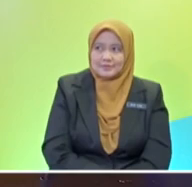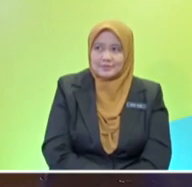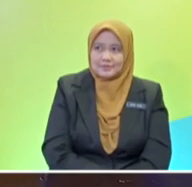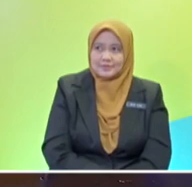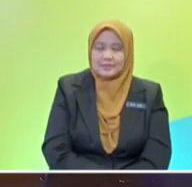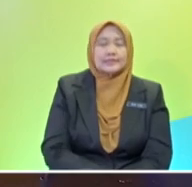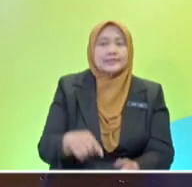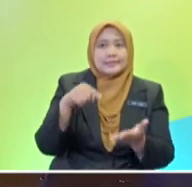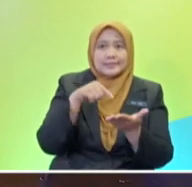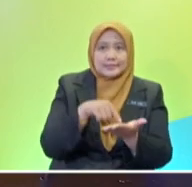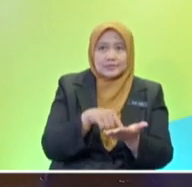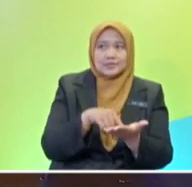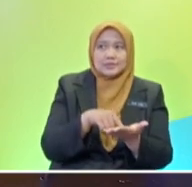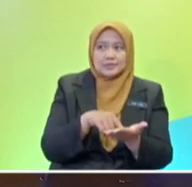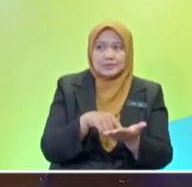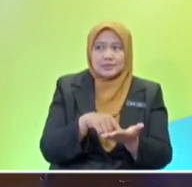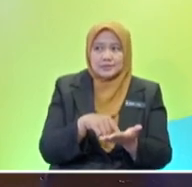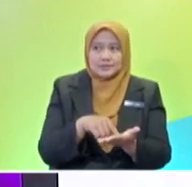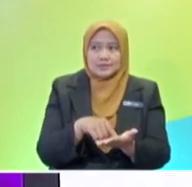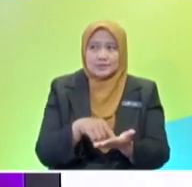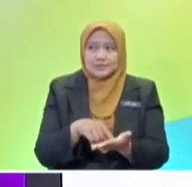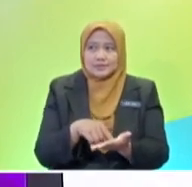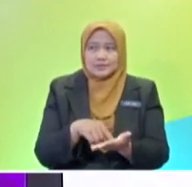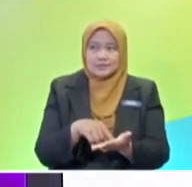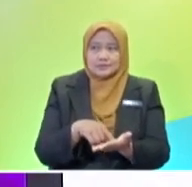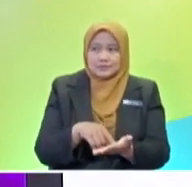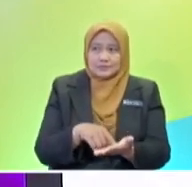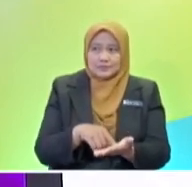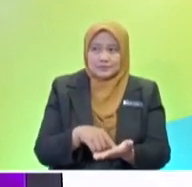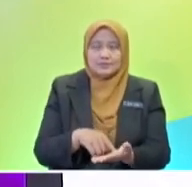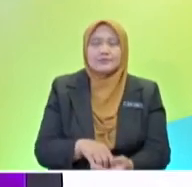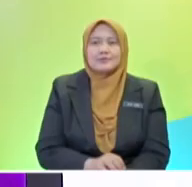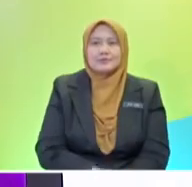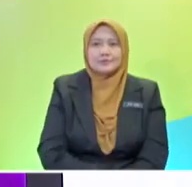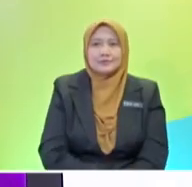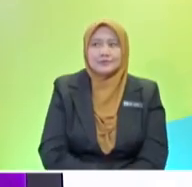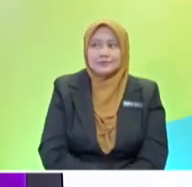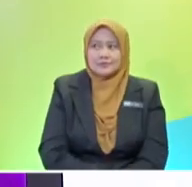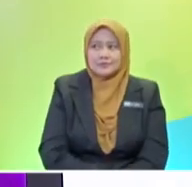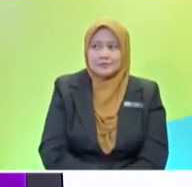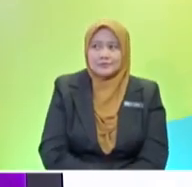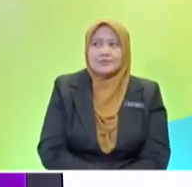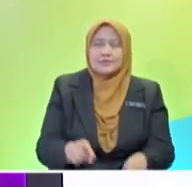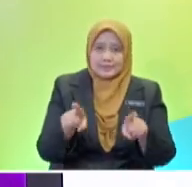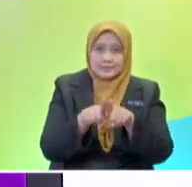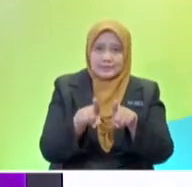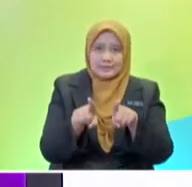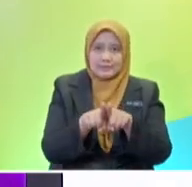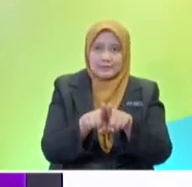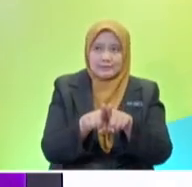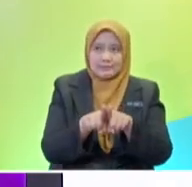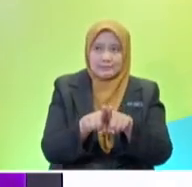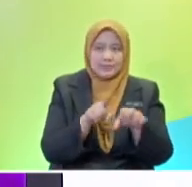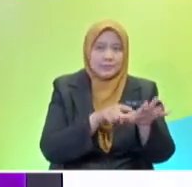Gitu. Cuba cabut satu. Ya. Kan? Sama tak? Sama, cikgu. sama.